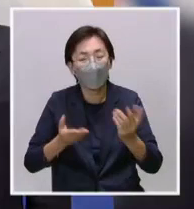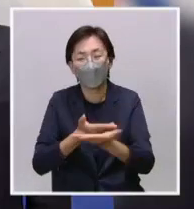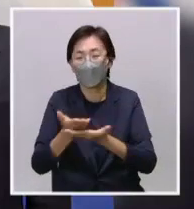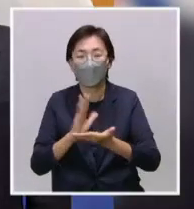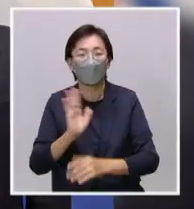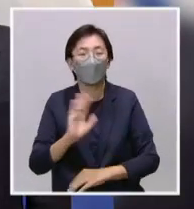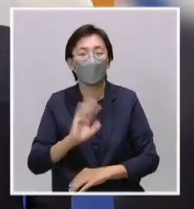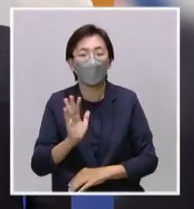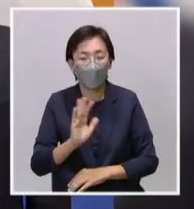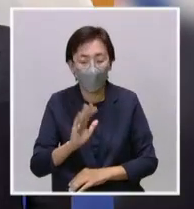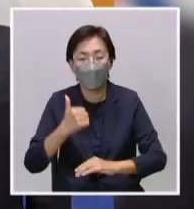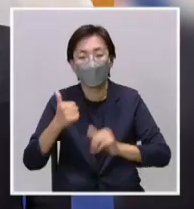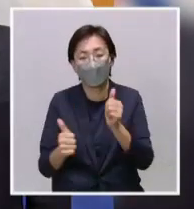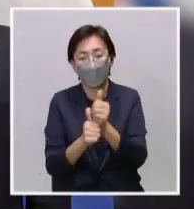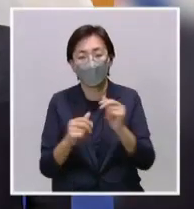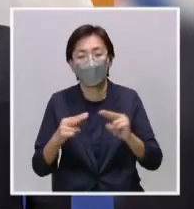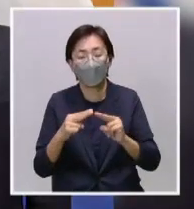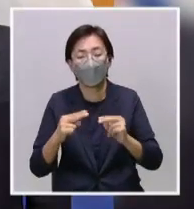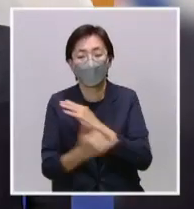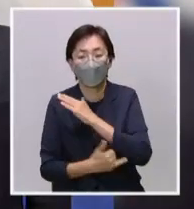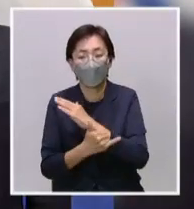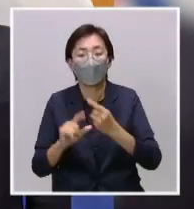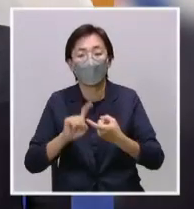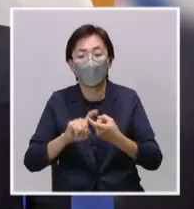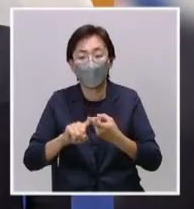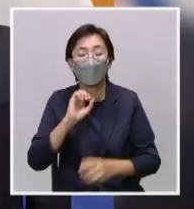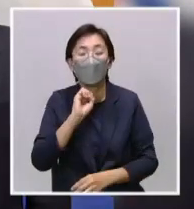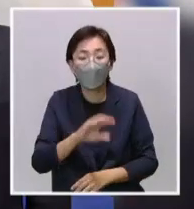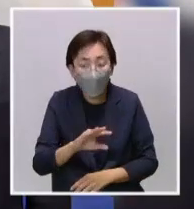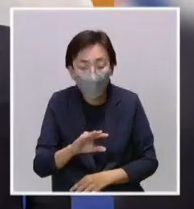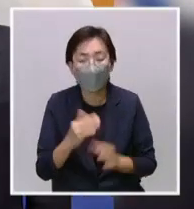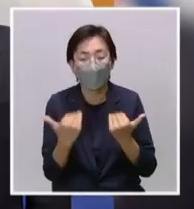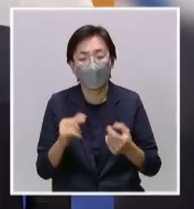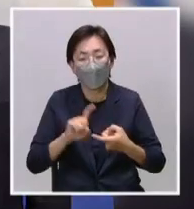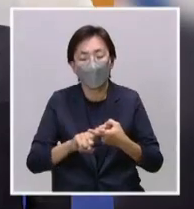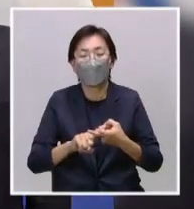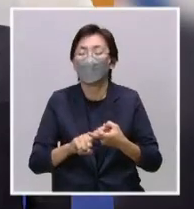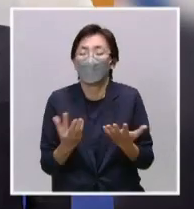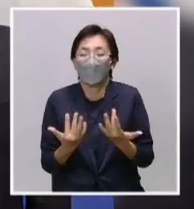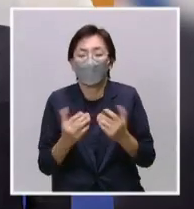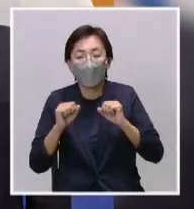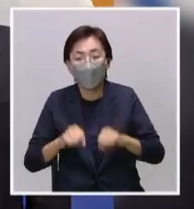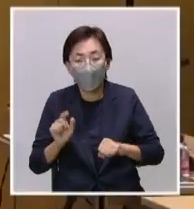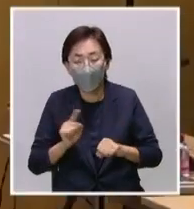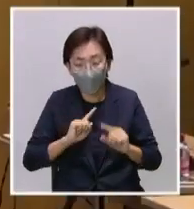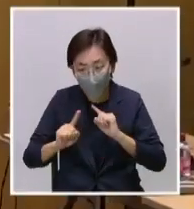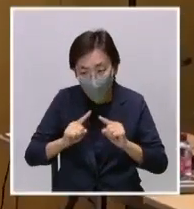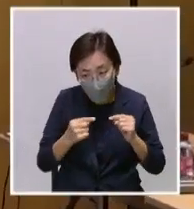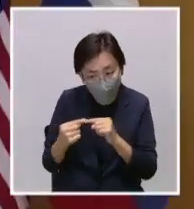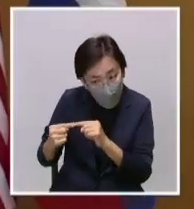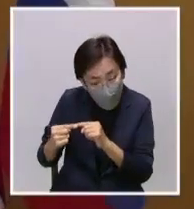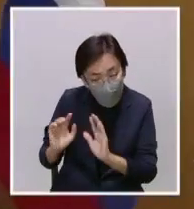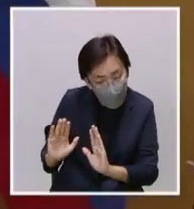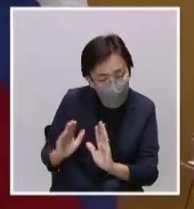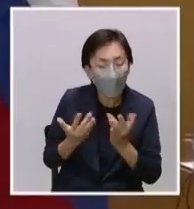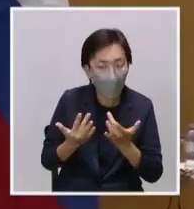ขณะที่รัฐมนตรีช่วยต่างประเทศรัสเซียก็ระบุเหมือนกันนะคะว่ารัสเซียจะตัดสินใจว่าจะเดินหน้าเจรจากับ